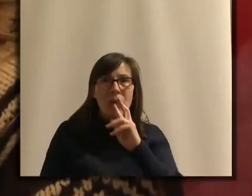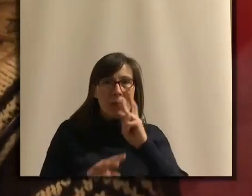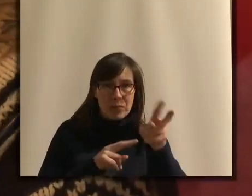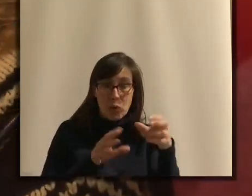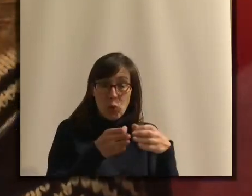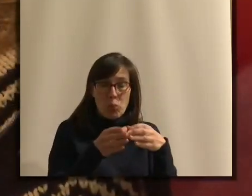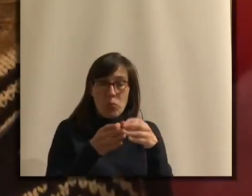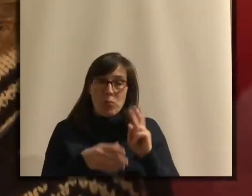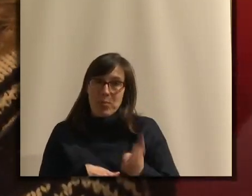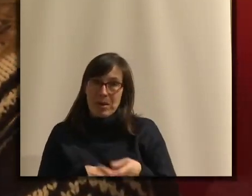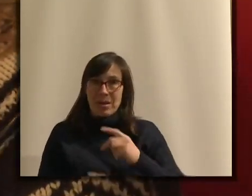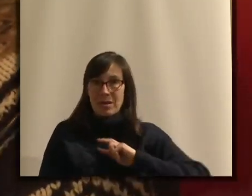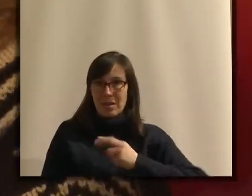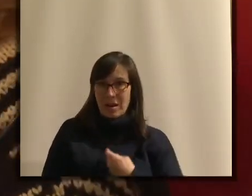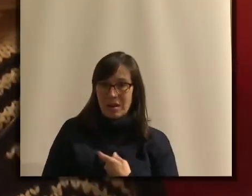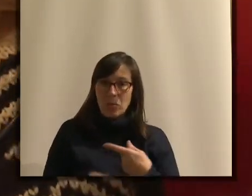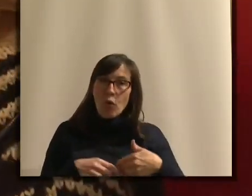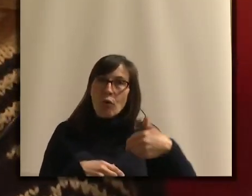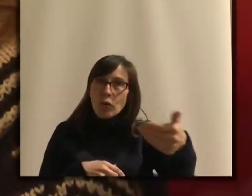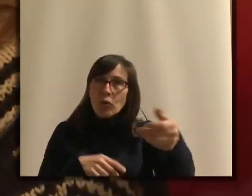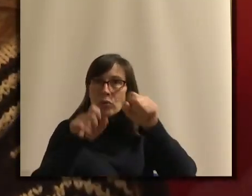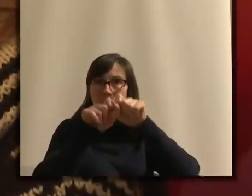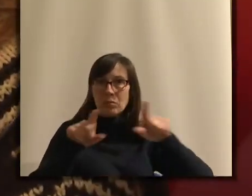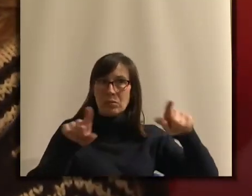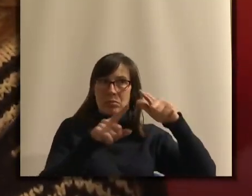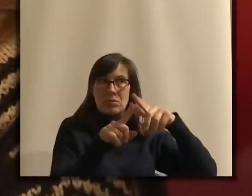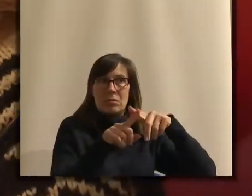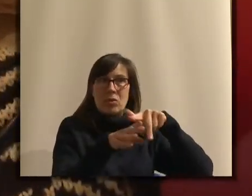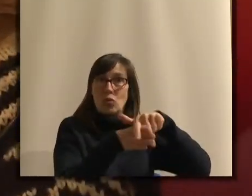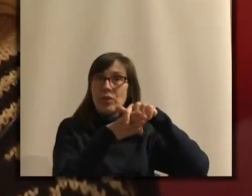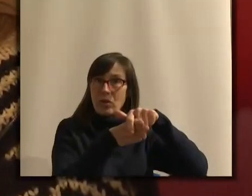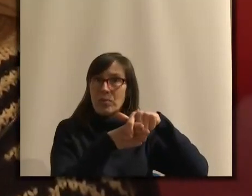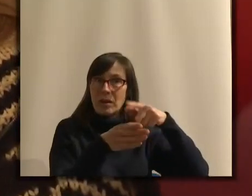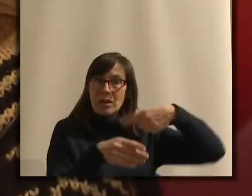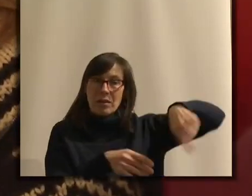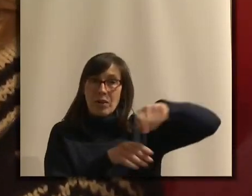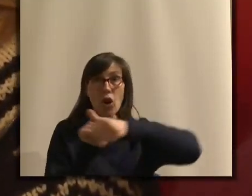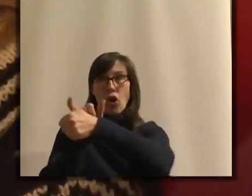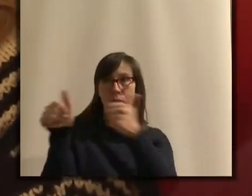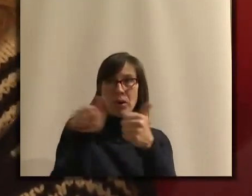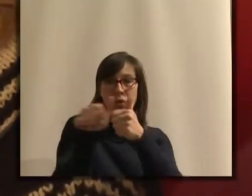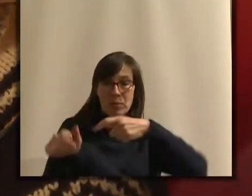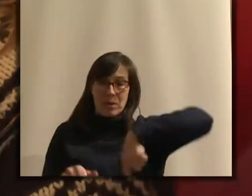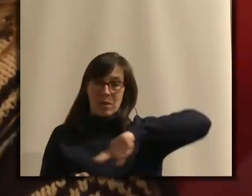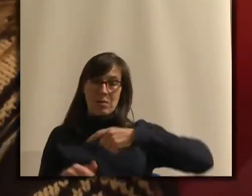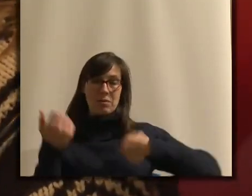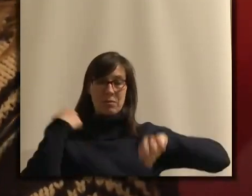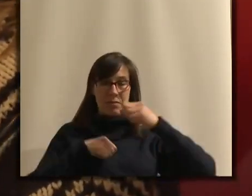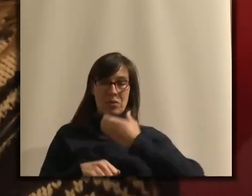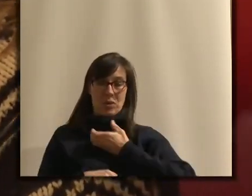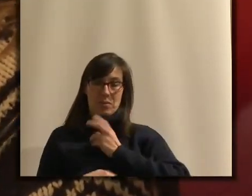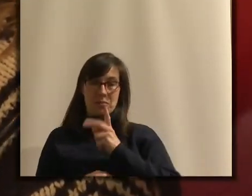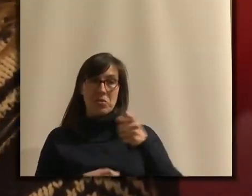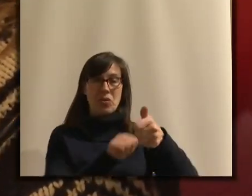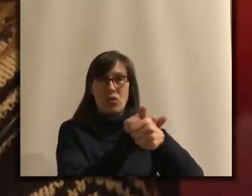tenint en compte, a més, que tot això té una projecció també al Consell Comarcal, que al final es fa un còpia i pega del que passa aquí a Vic. En